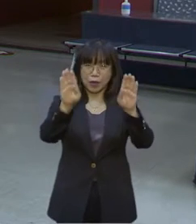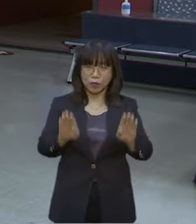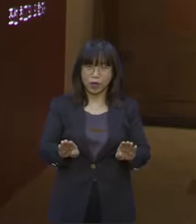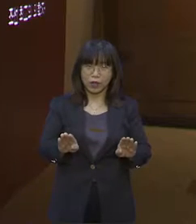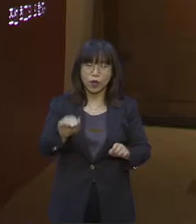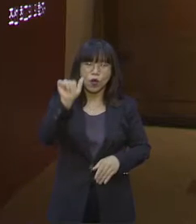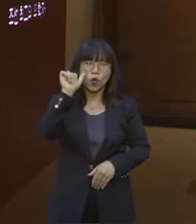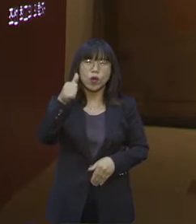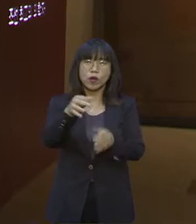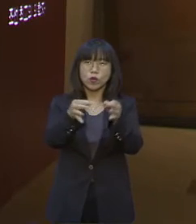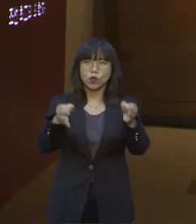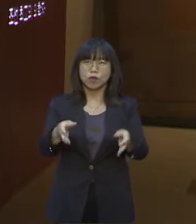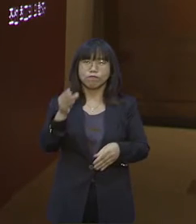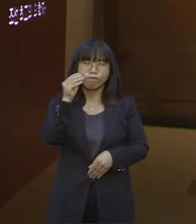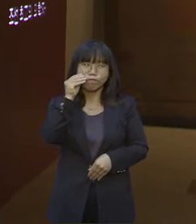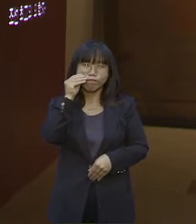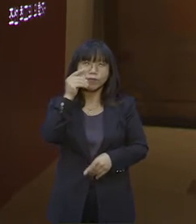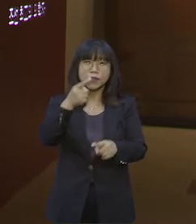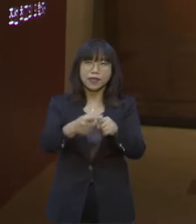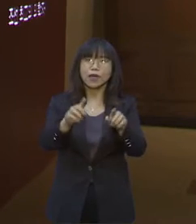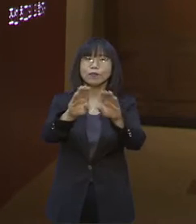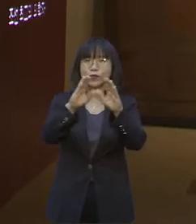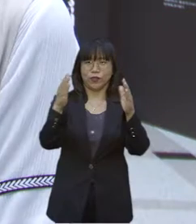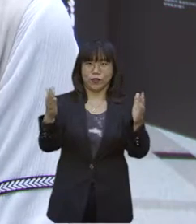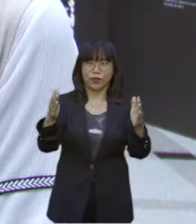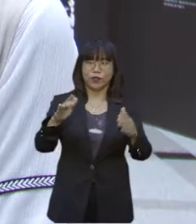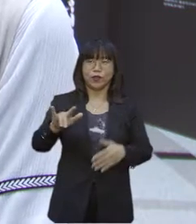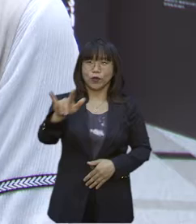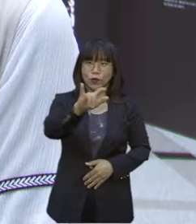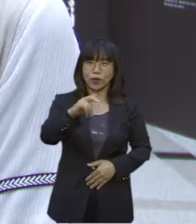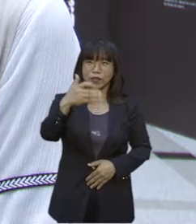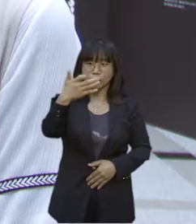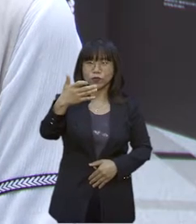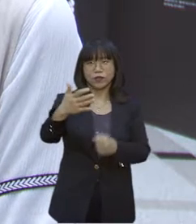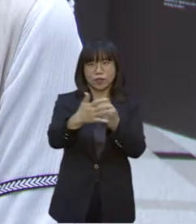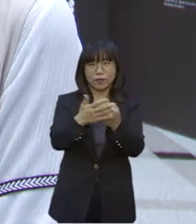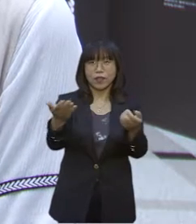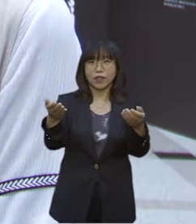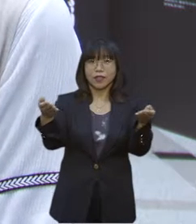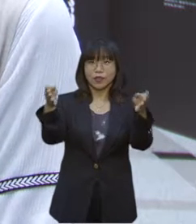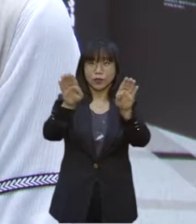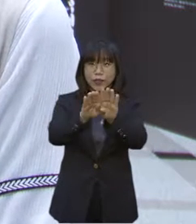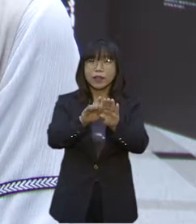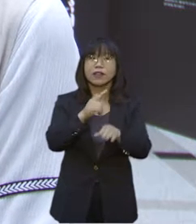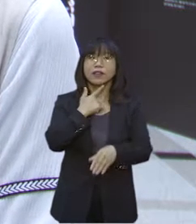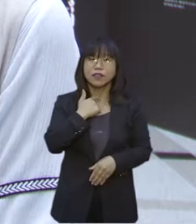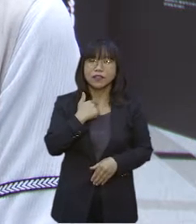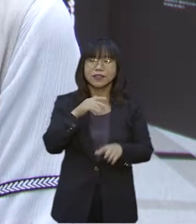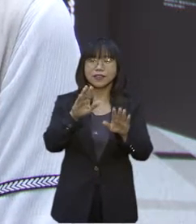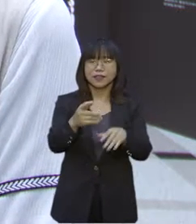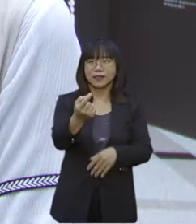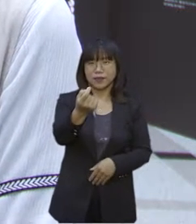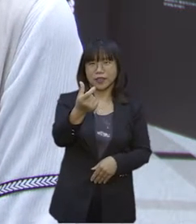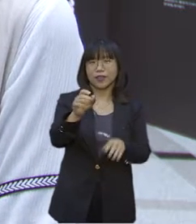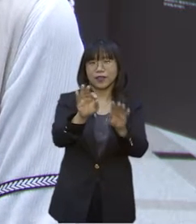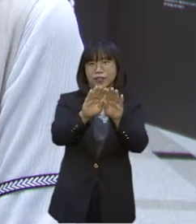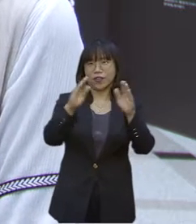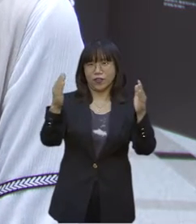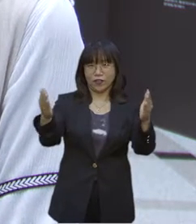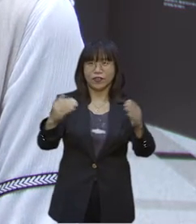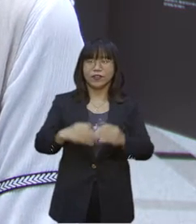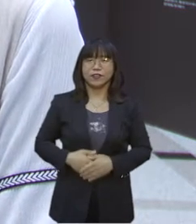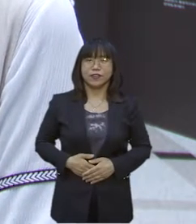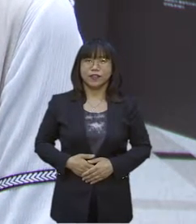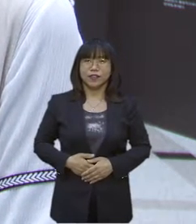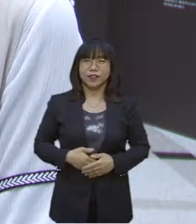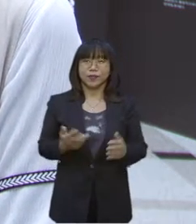다시 문을 열었습니다. 코로나19로 휴관을 했던 허준 박물관에서는 현재 부분 재개관으로 운영을 하고